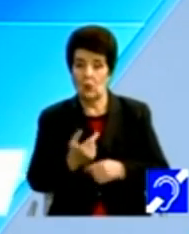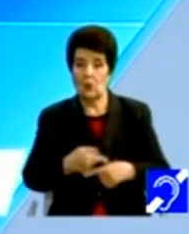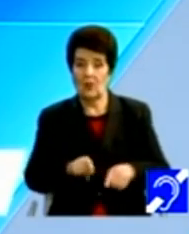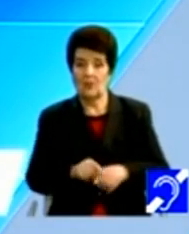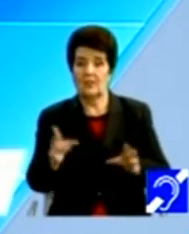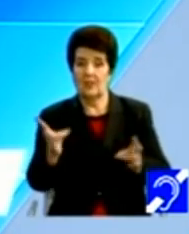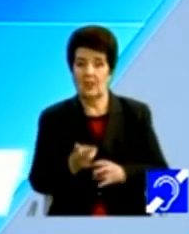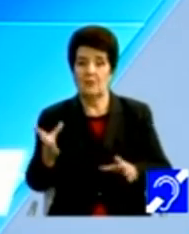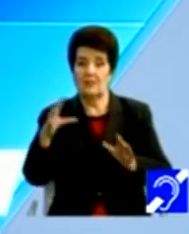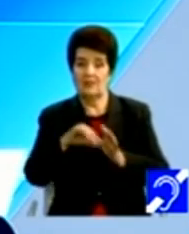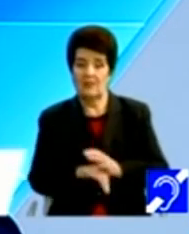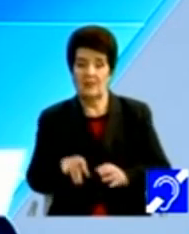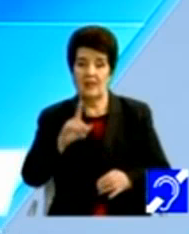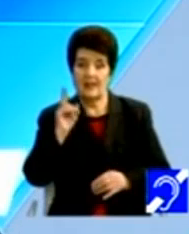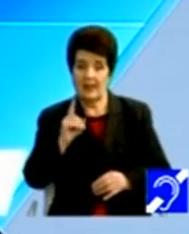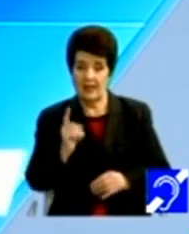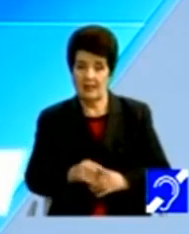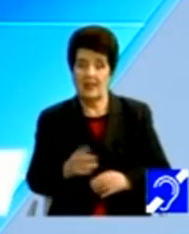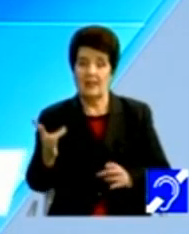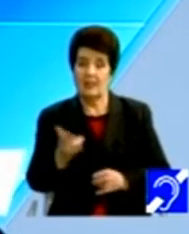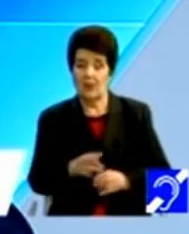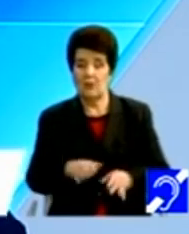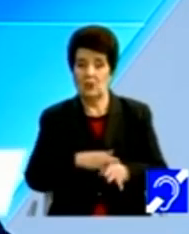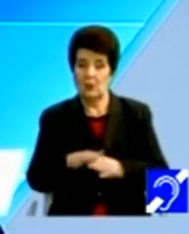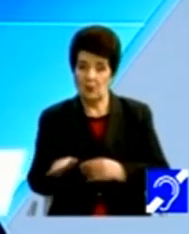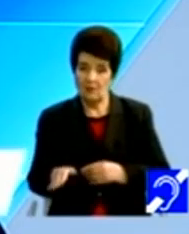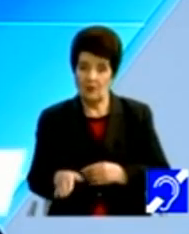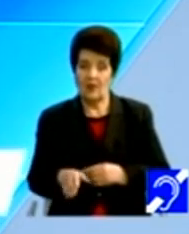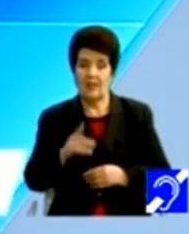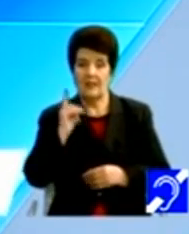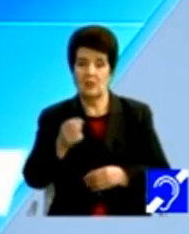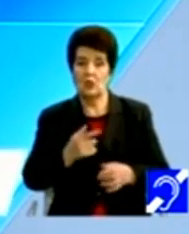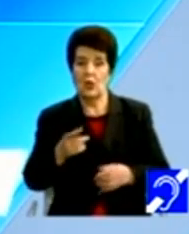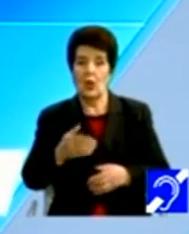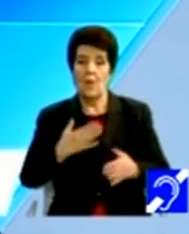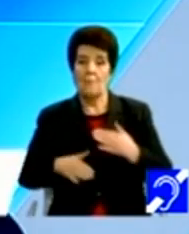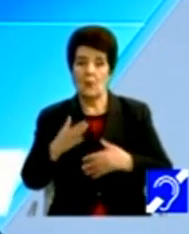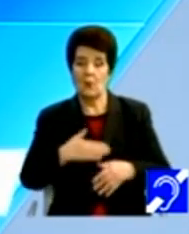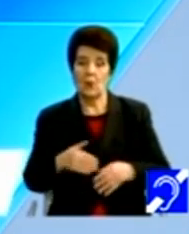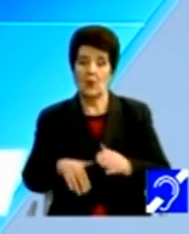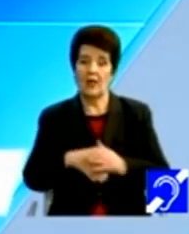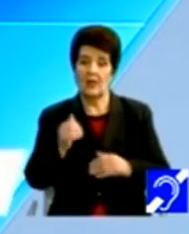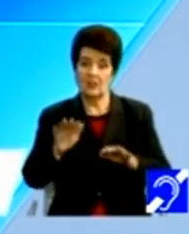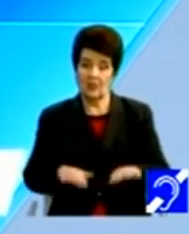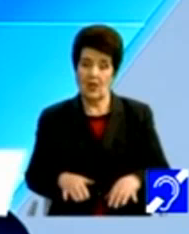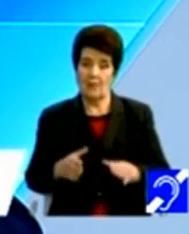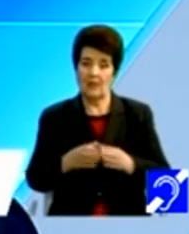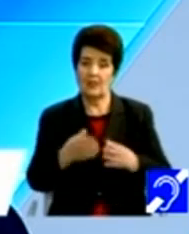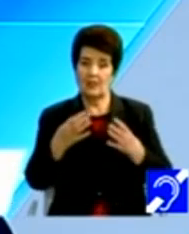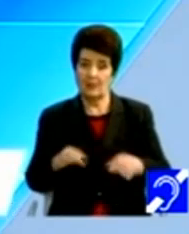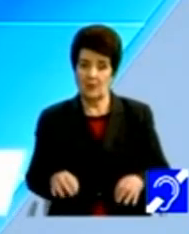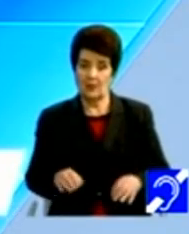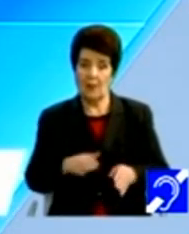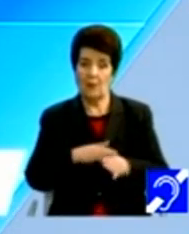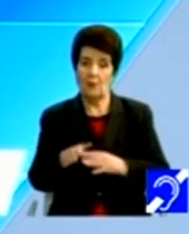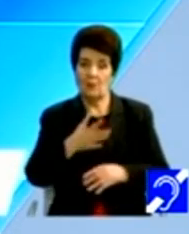trebuie să investim în tineret, noi trebuie să promovăm tineretul și eu mă bucur că noi în alegerile locale Partidul Liberal Democrat a